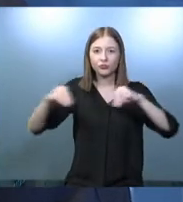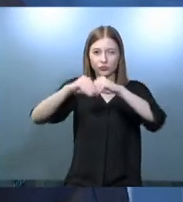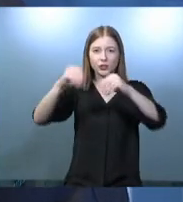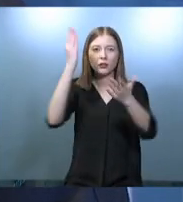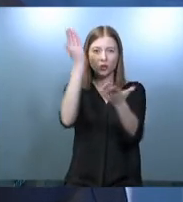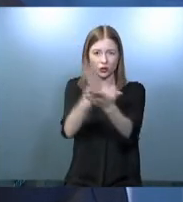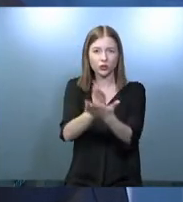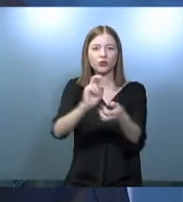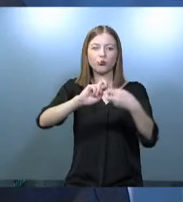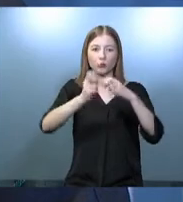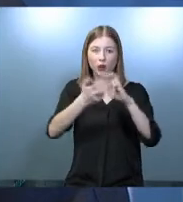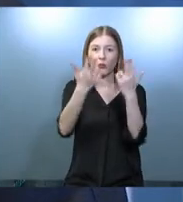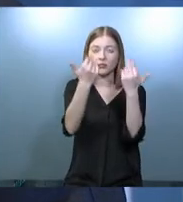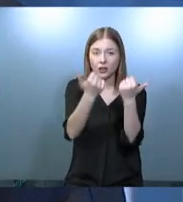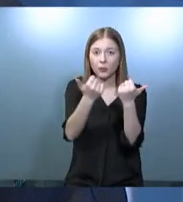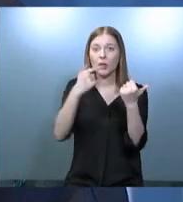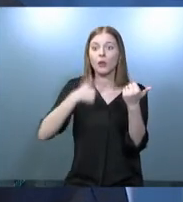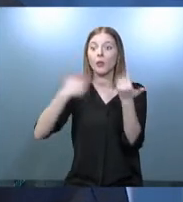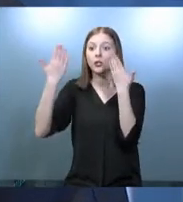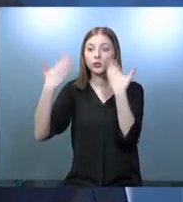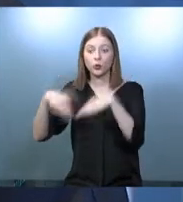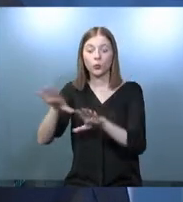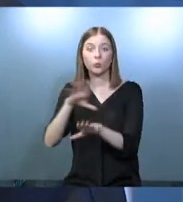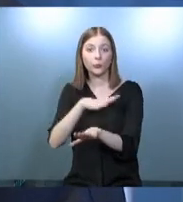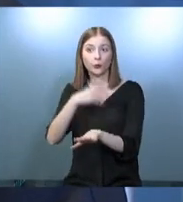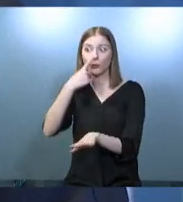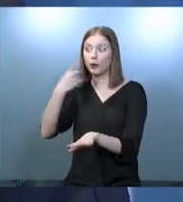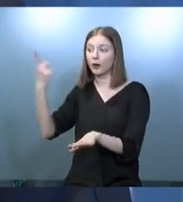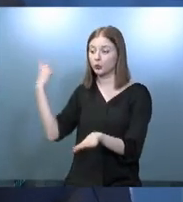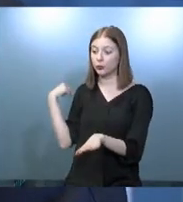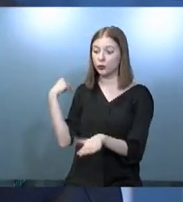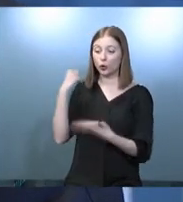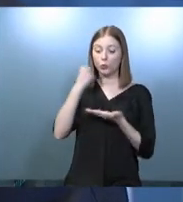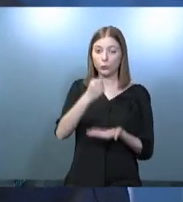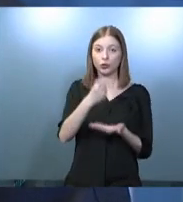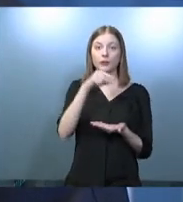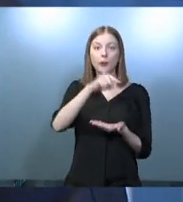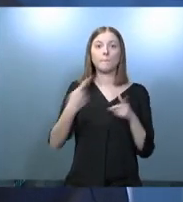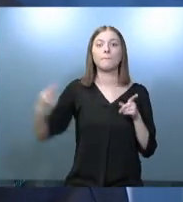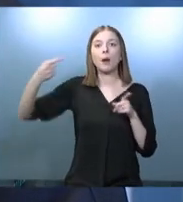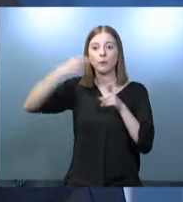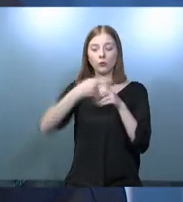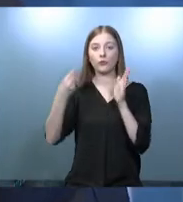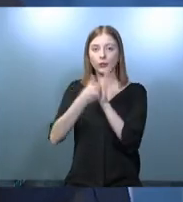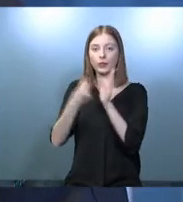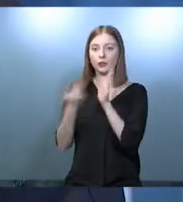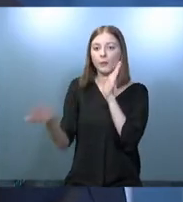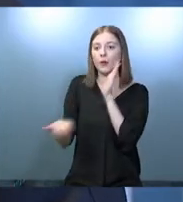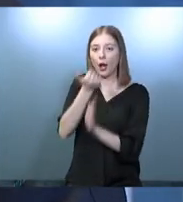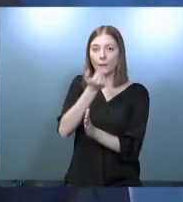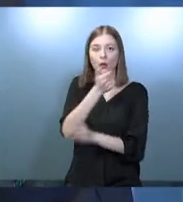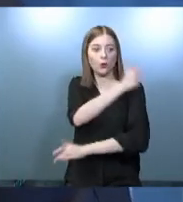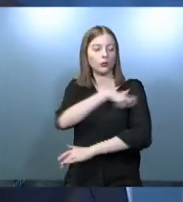Į tai mes jau esam sureagavę ir praeitais metais biudžete buvo skirtas papildomas finansavimas seniūnijose